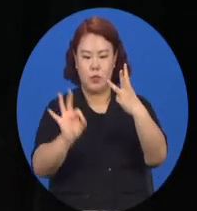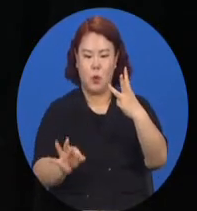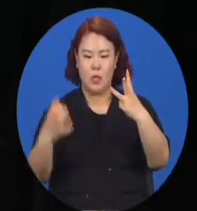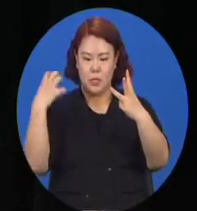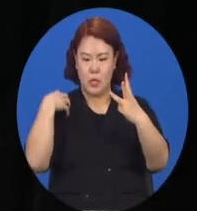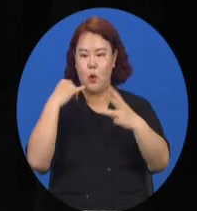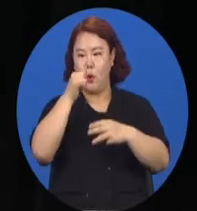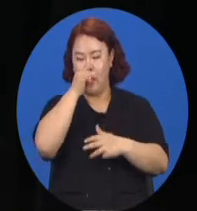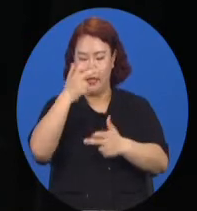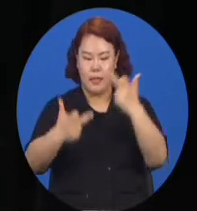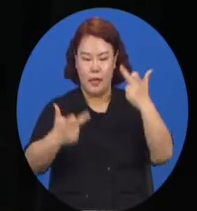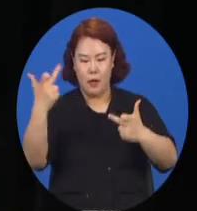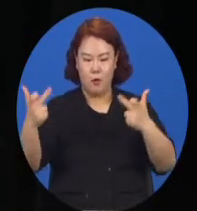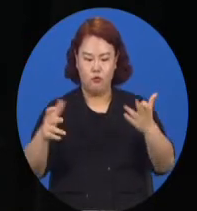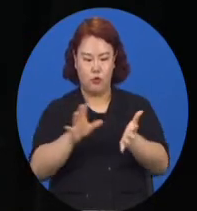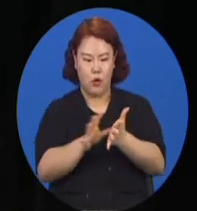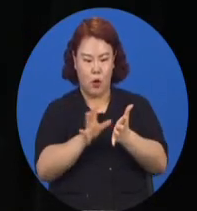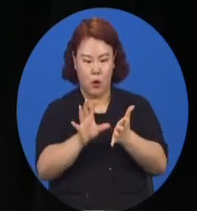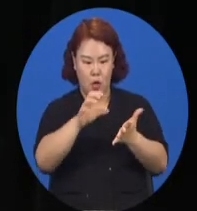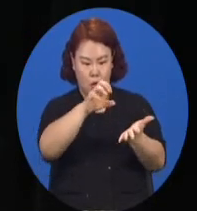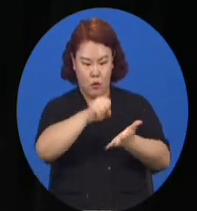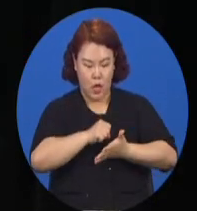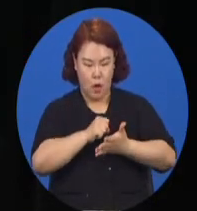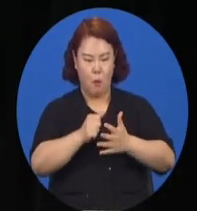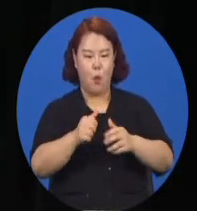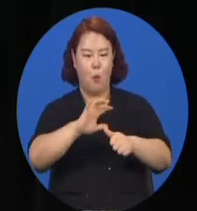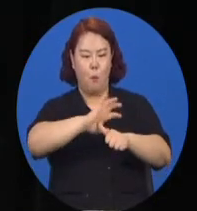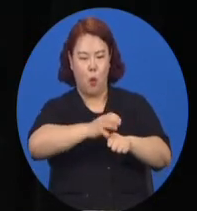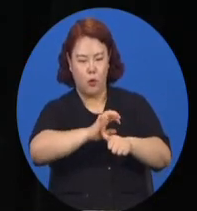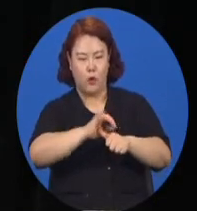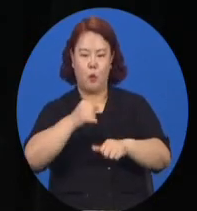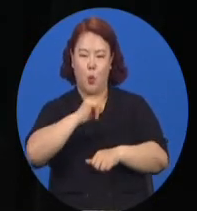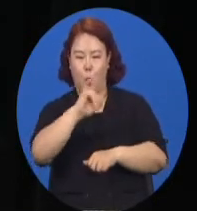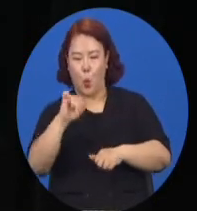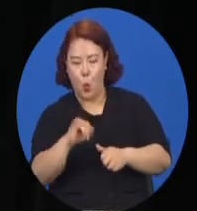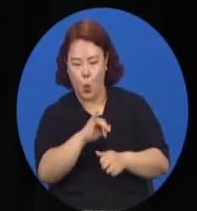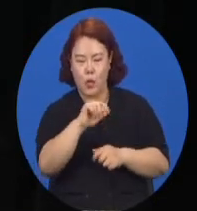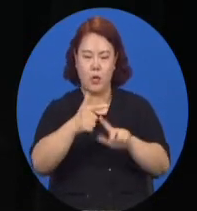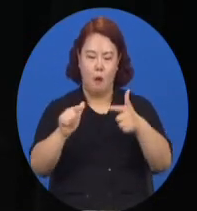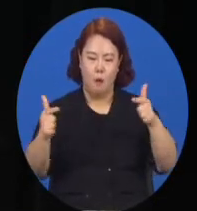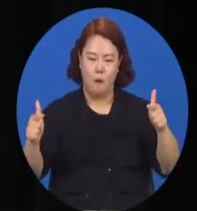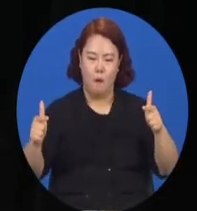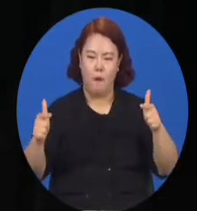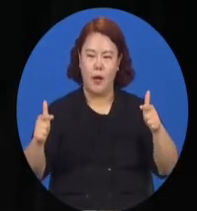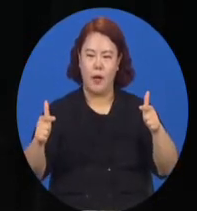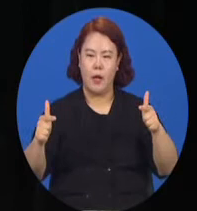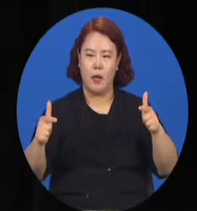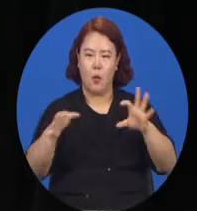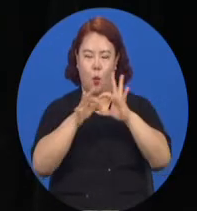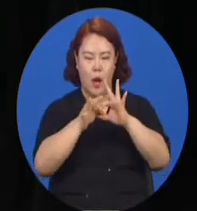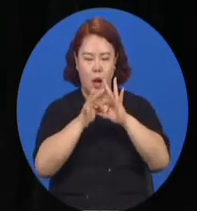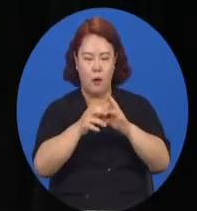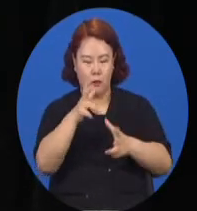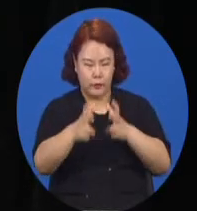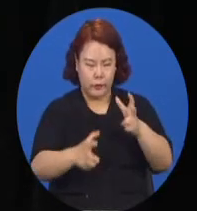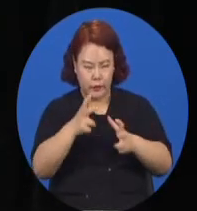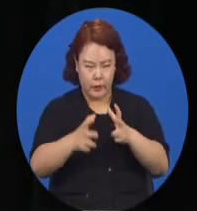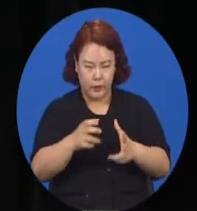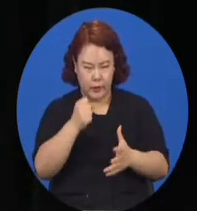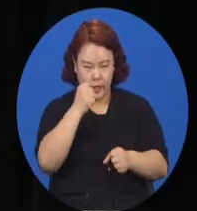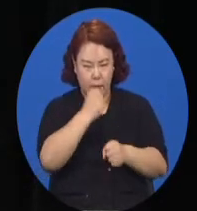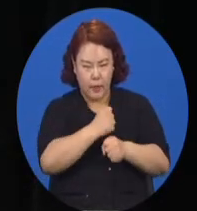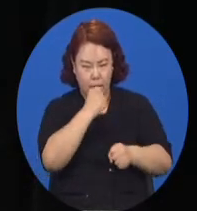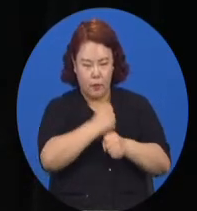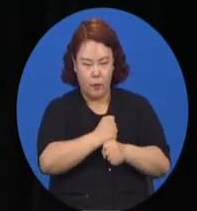산림 자원을 이용해서 버섯이라든가 곤충 등 다양한 그 산림 관련 산업들을 발굴하고 육성해서